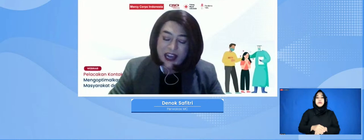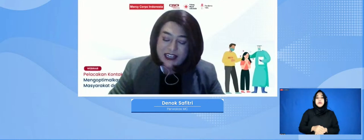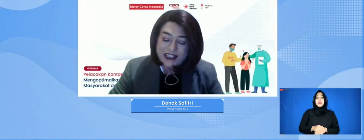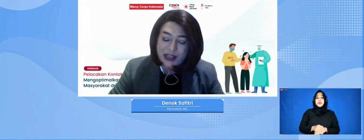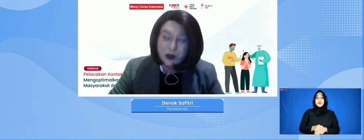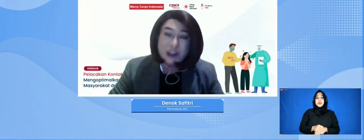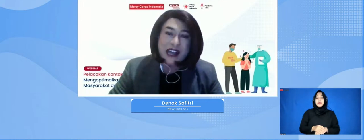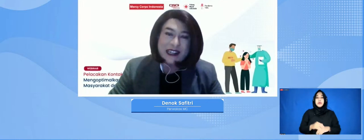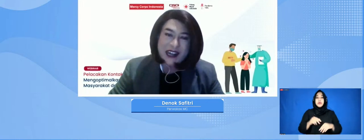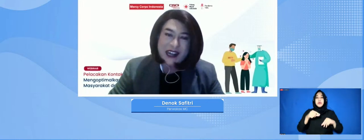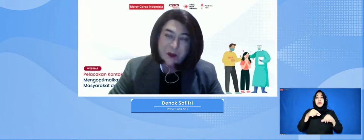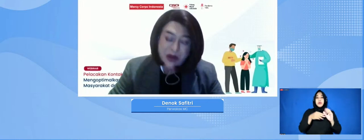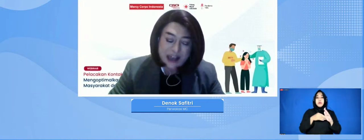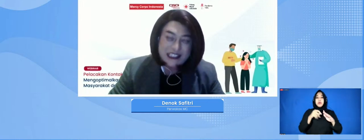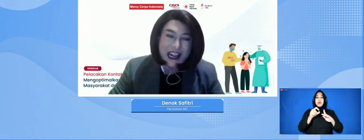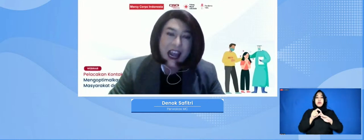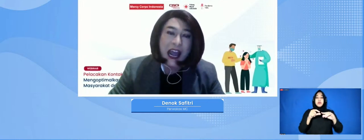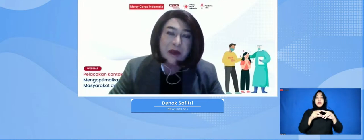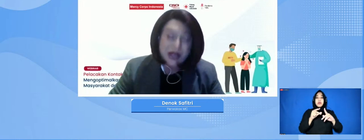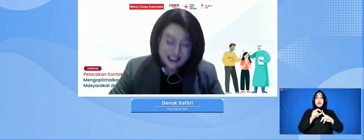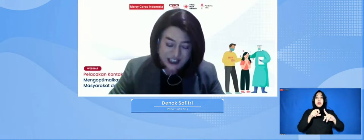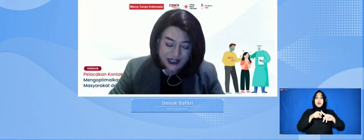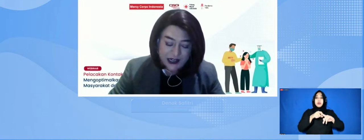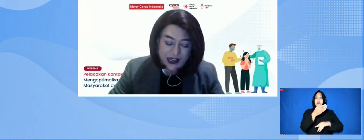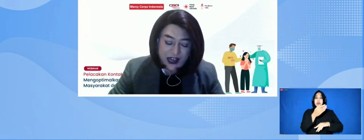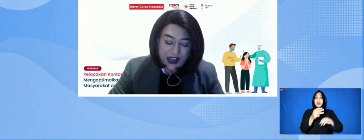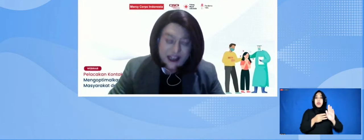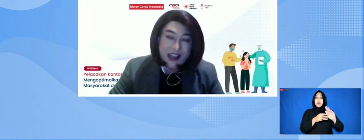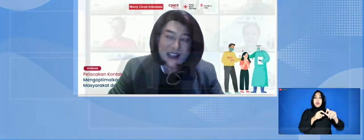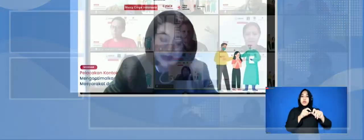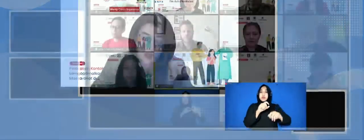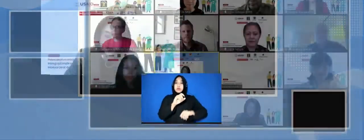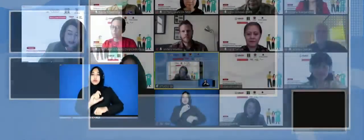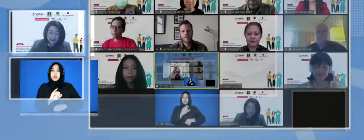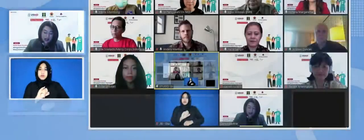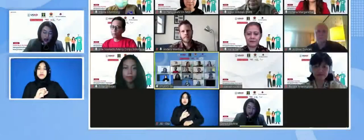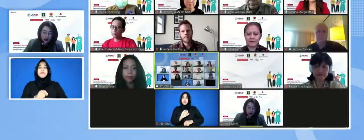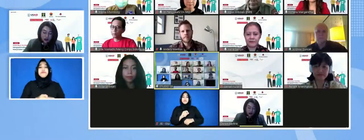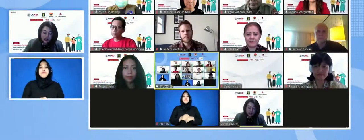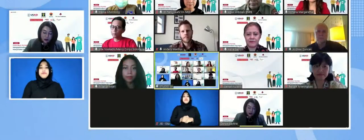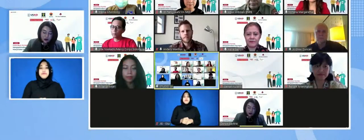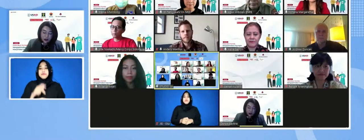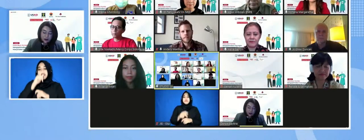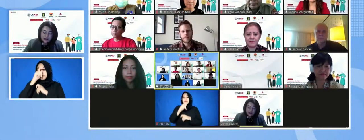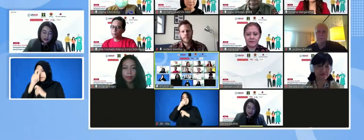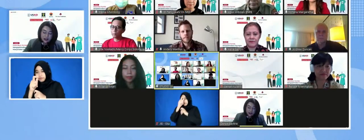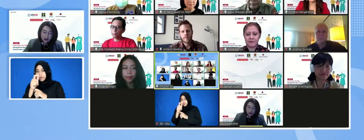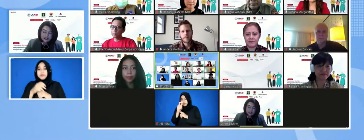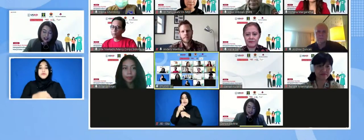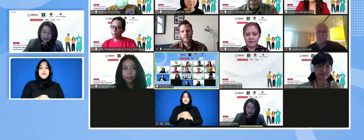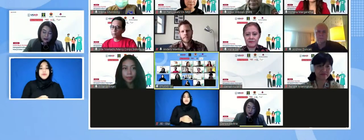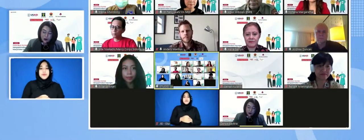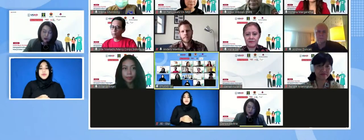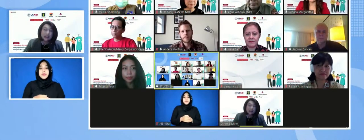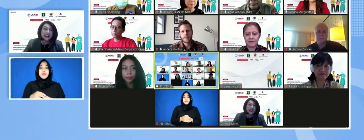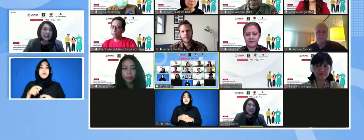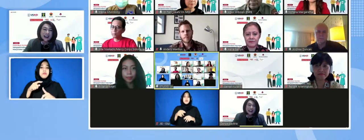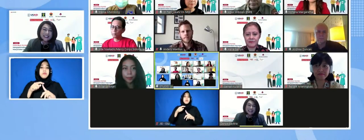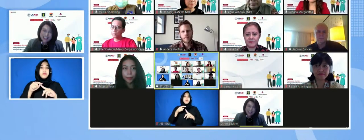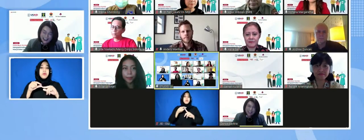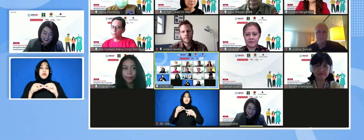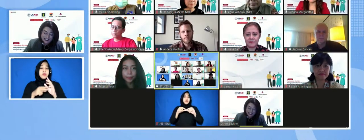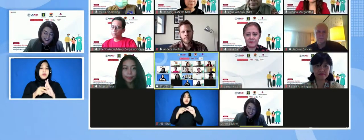Emil Elistianto Dardak Bebas MSC. Yang kami hormati Kontributor Pandemi Top, Ibu